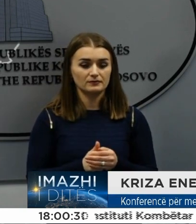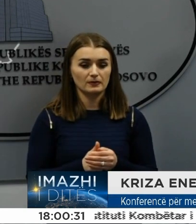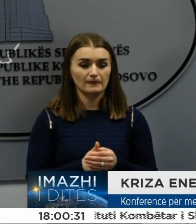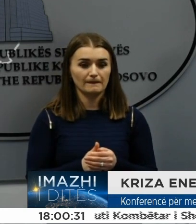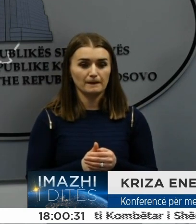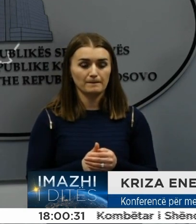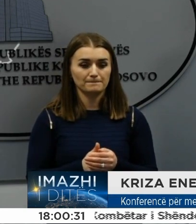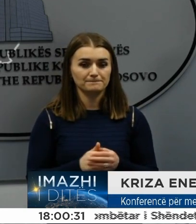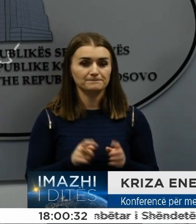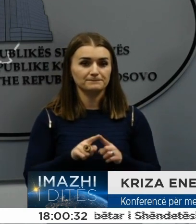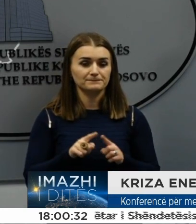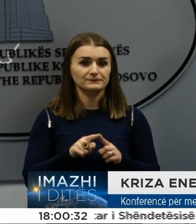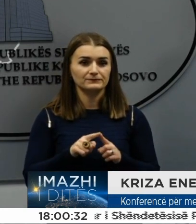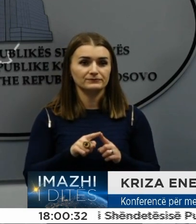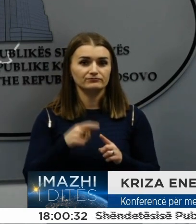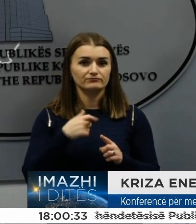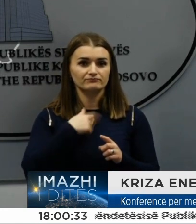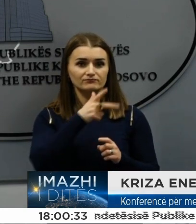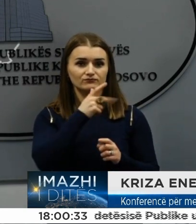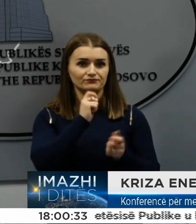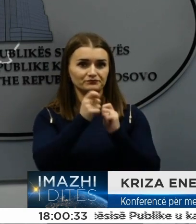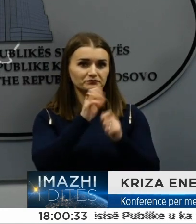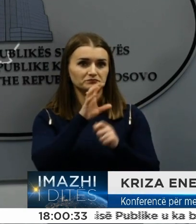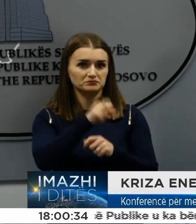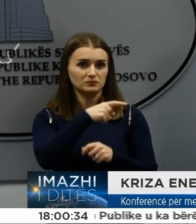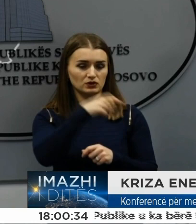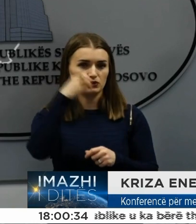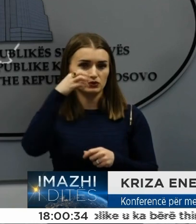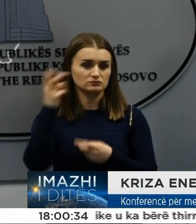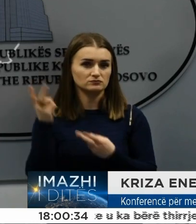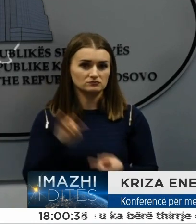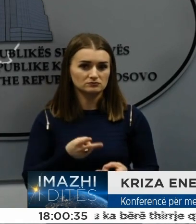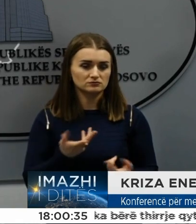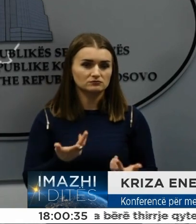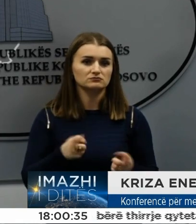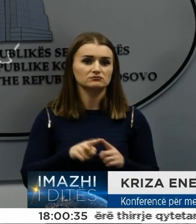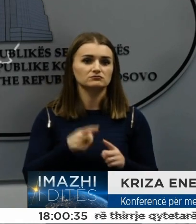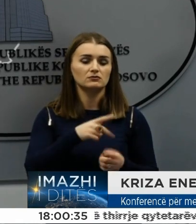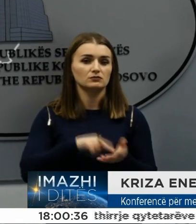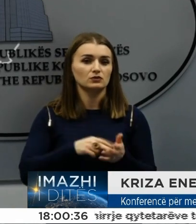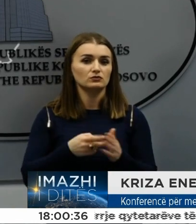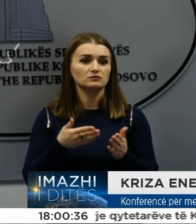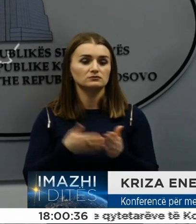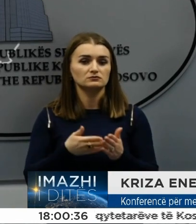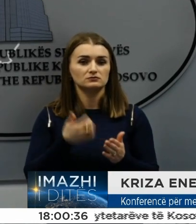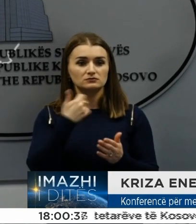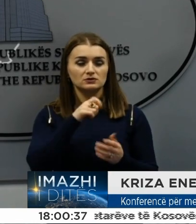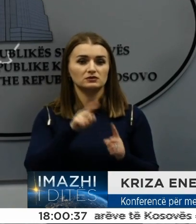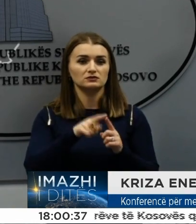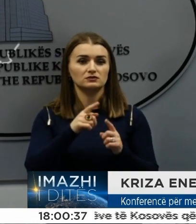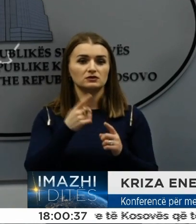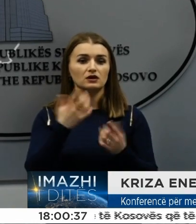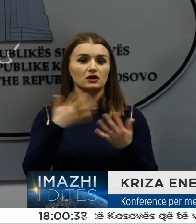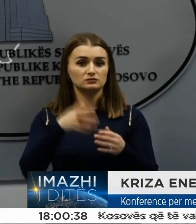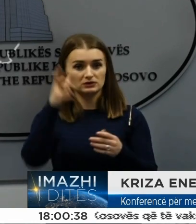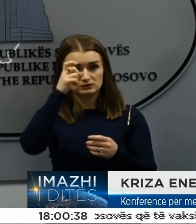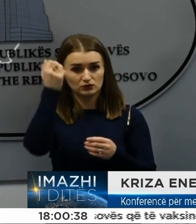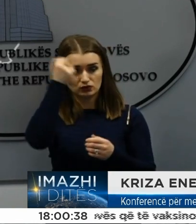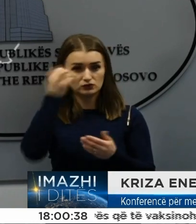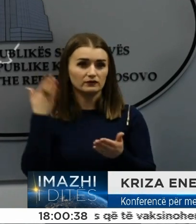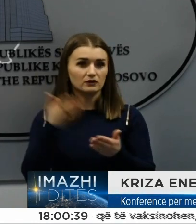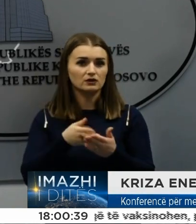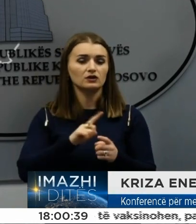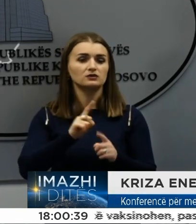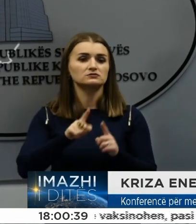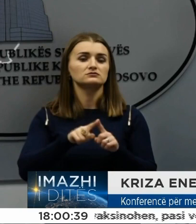energjinë duke përdorur linja interkoneksionit me Serbinë, po duhet ta sjellim në mënyrë indirekte përmes shteteve tjera, e kjo nga një